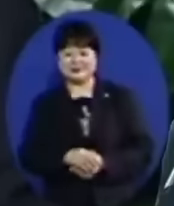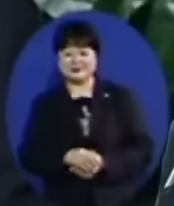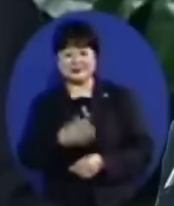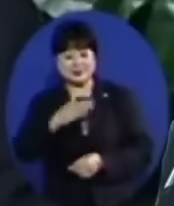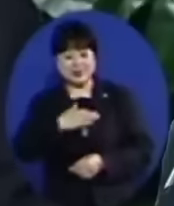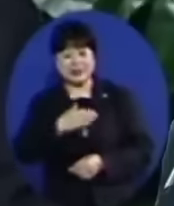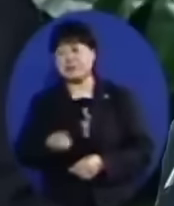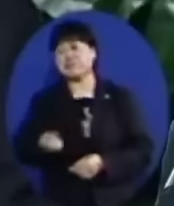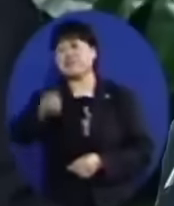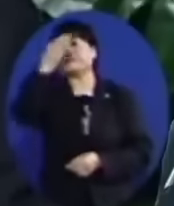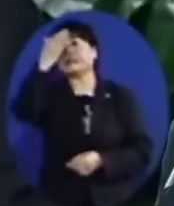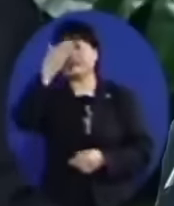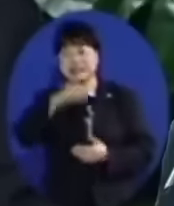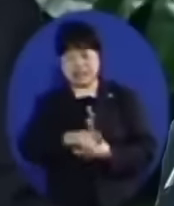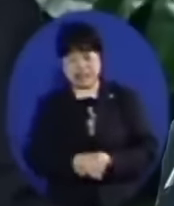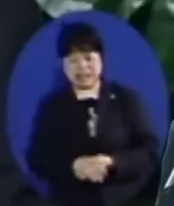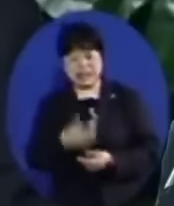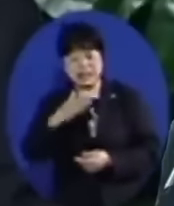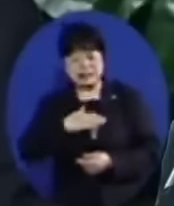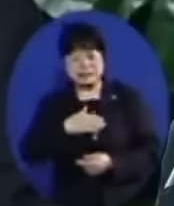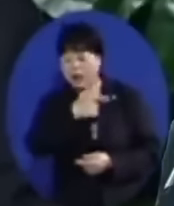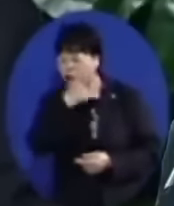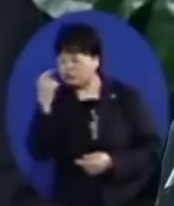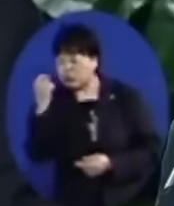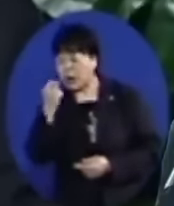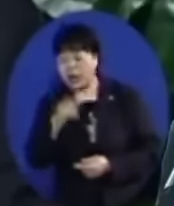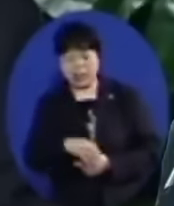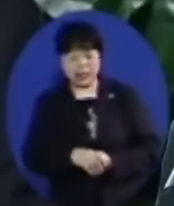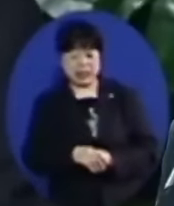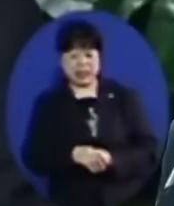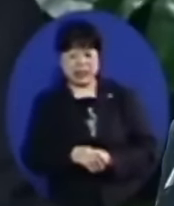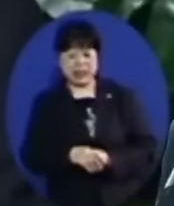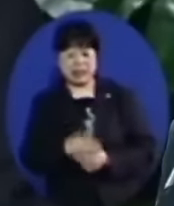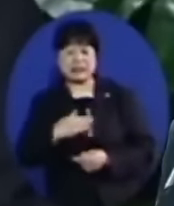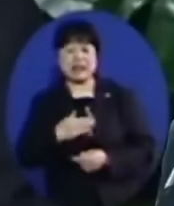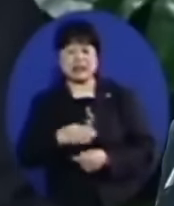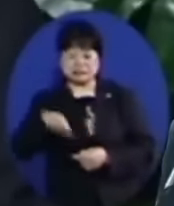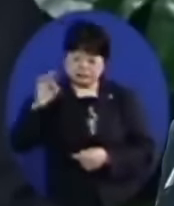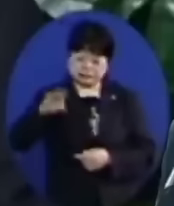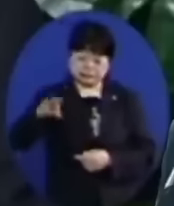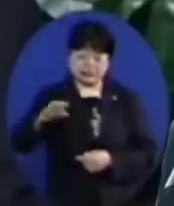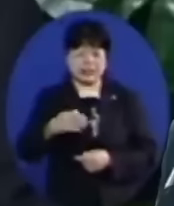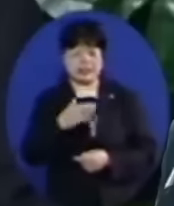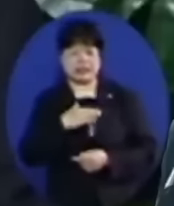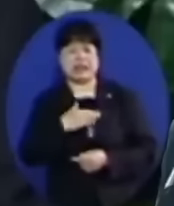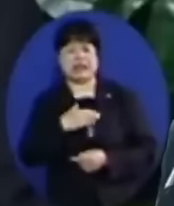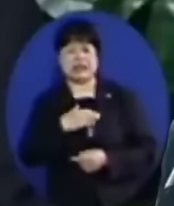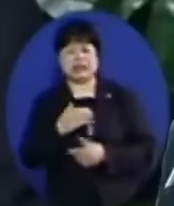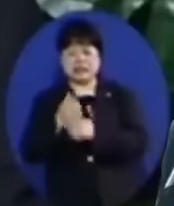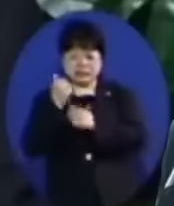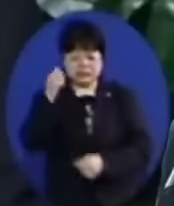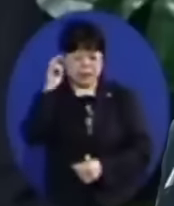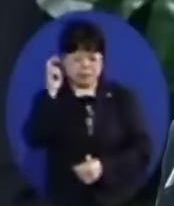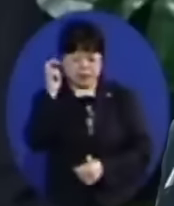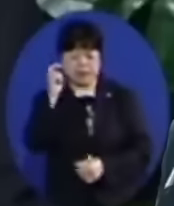나는 못났어요. 나는 미움받아요. 환영받지 못해요. 너는 실패할